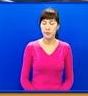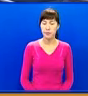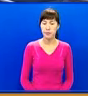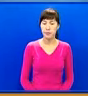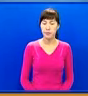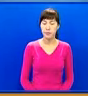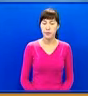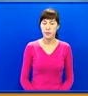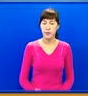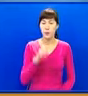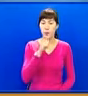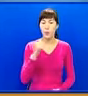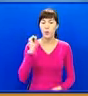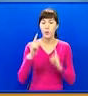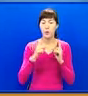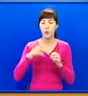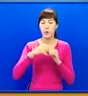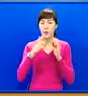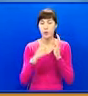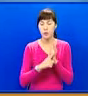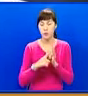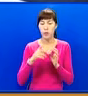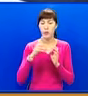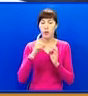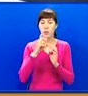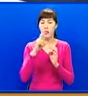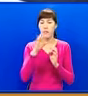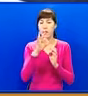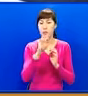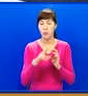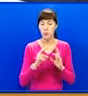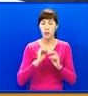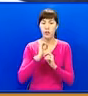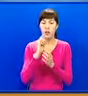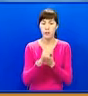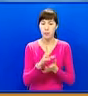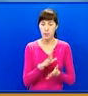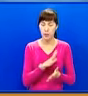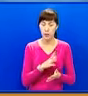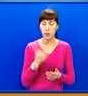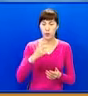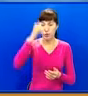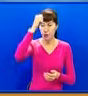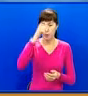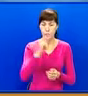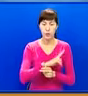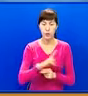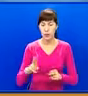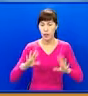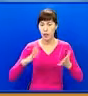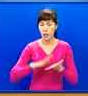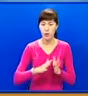біз Экспо 2017 жылдың қауіпсіздігін қамтамасыз ету жөнінде тапсырма берген болатынбыз. Үш айдың ішінде ешқандай